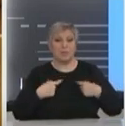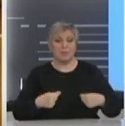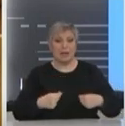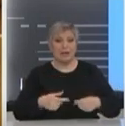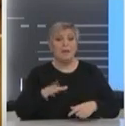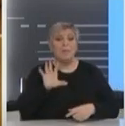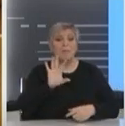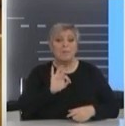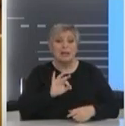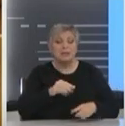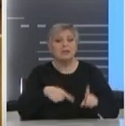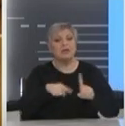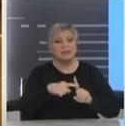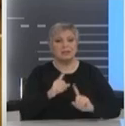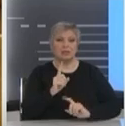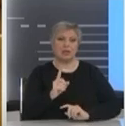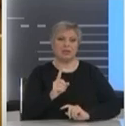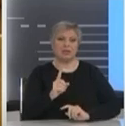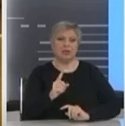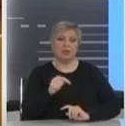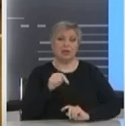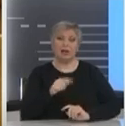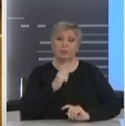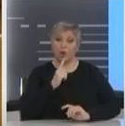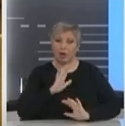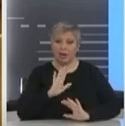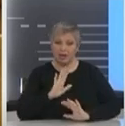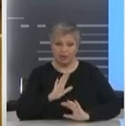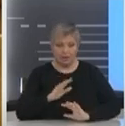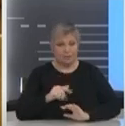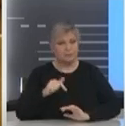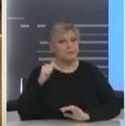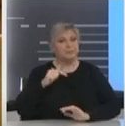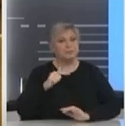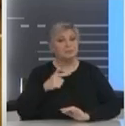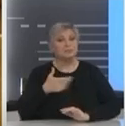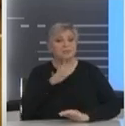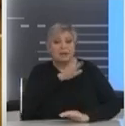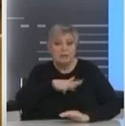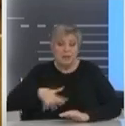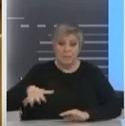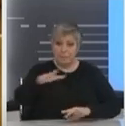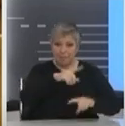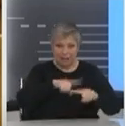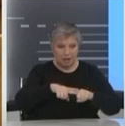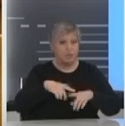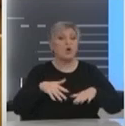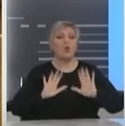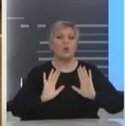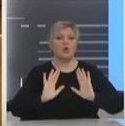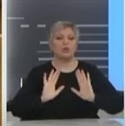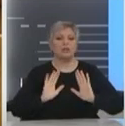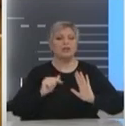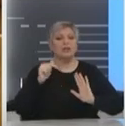Σημειωτέων, η διάταξη αυτή δεν εφαρμόζεται στα σωματεία πανελλαδικής έκτασης, δηλαδή